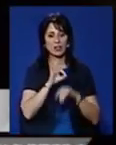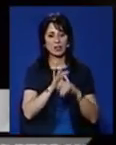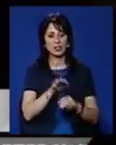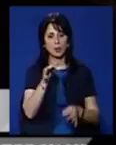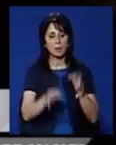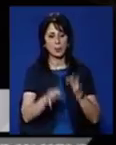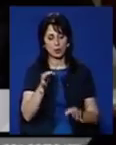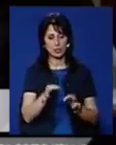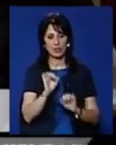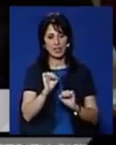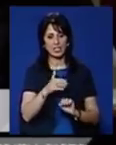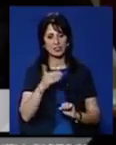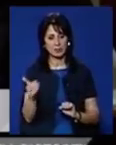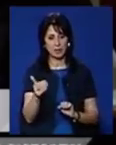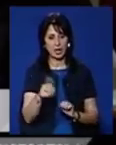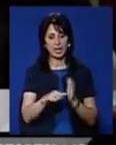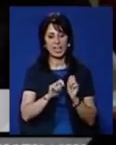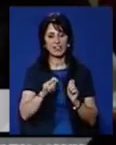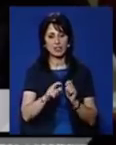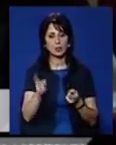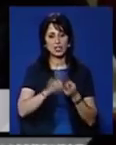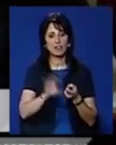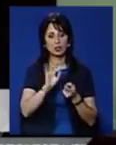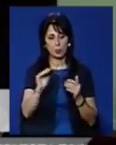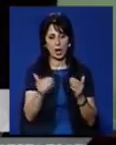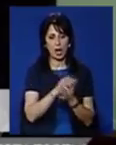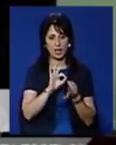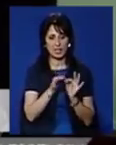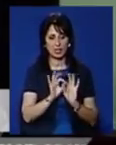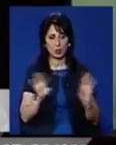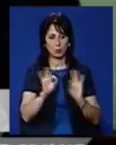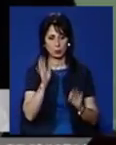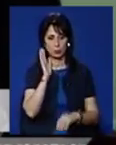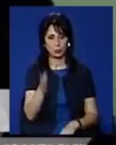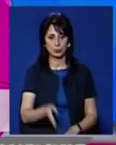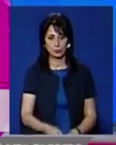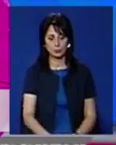გამართება პროცესი, რომელზეც დაცვის მხარე ინვესტორებთან დაკავშირებით ახალ დეტალებს გაასაჯაროებს.